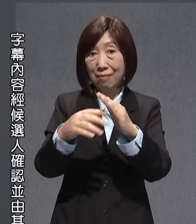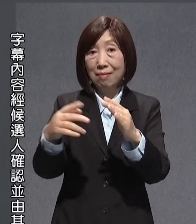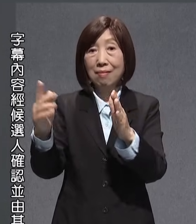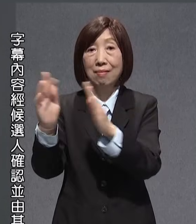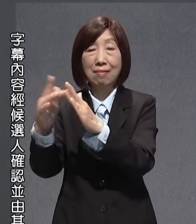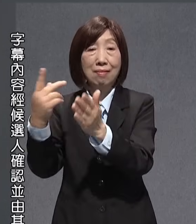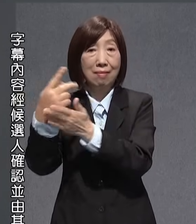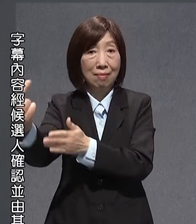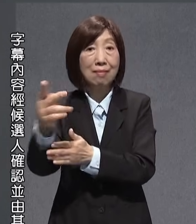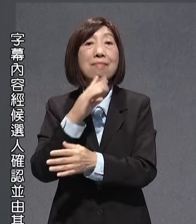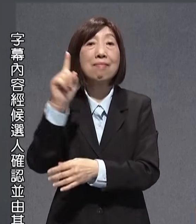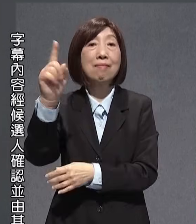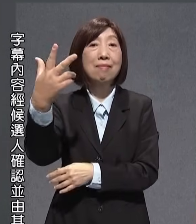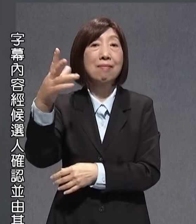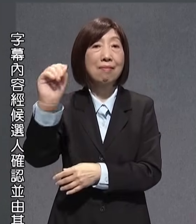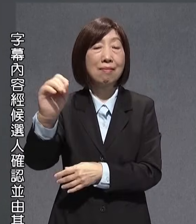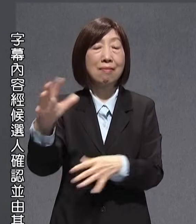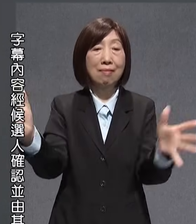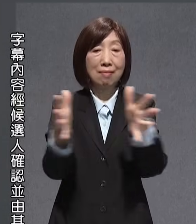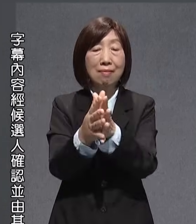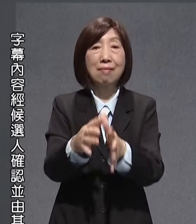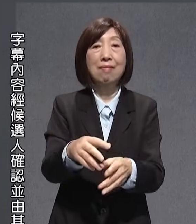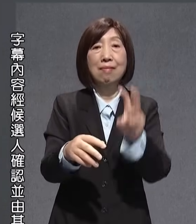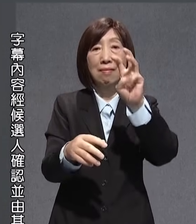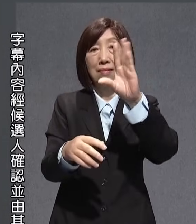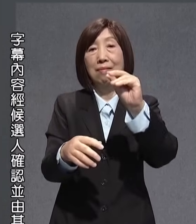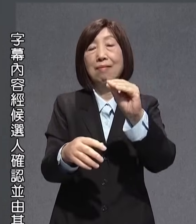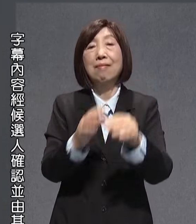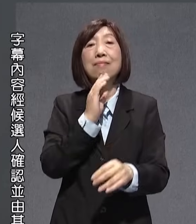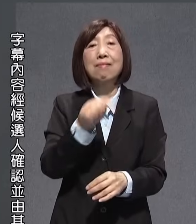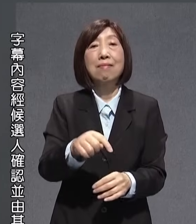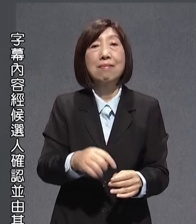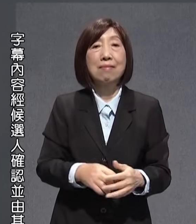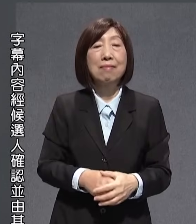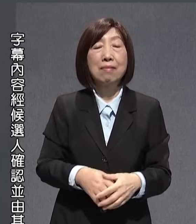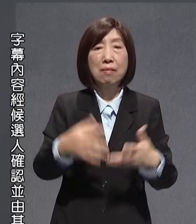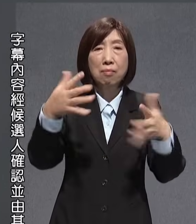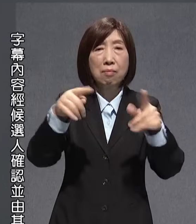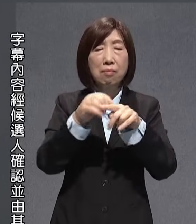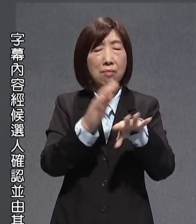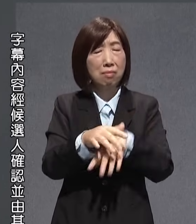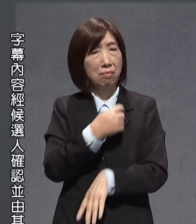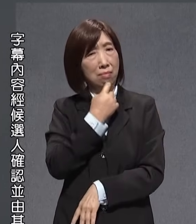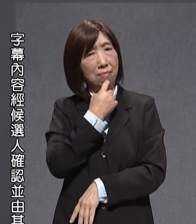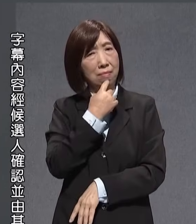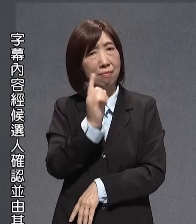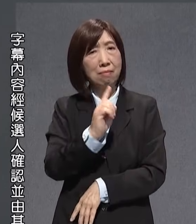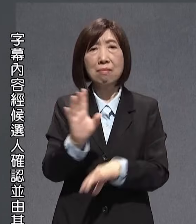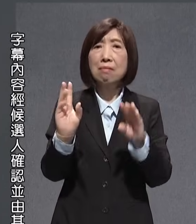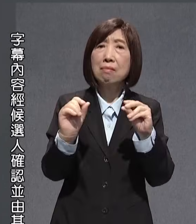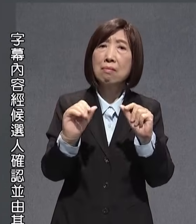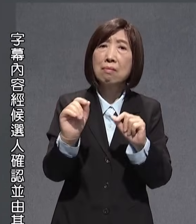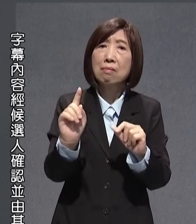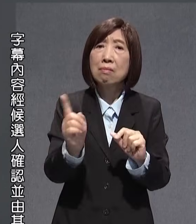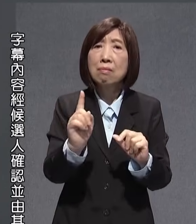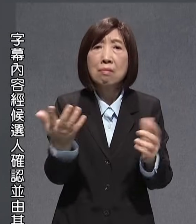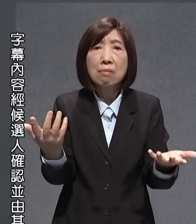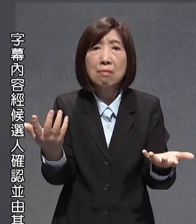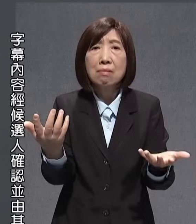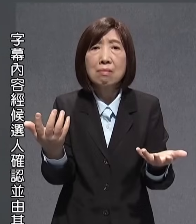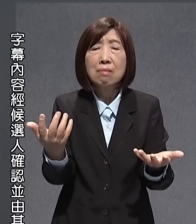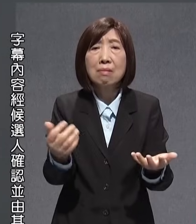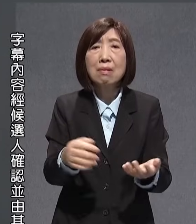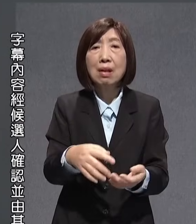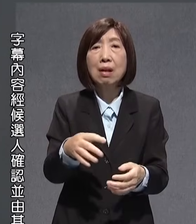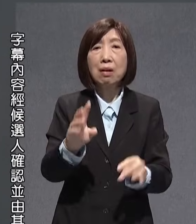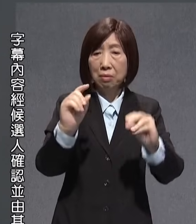有17万户，总共会有30万户。也许很多人会问，那土地从何来？土地